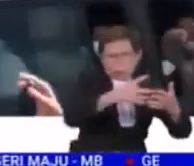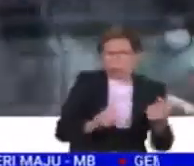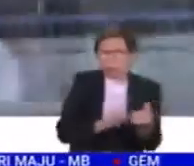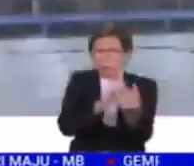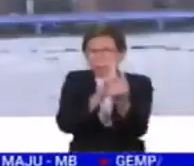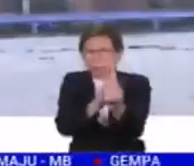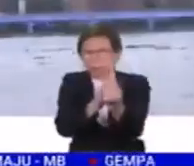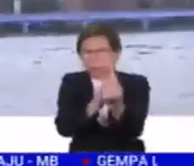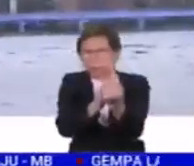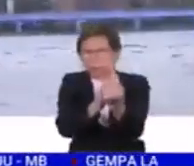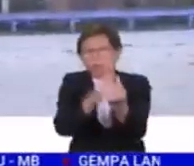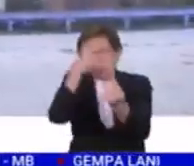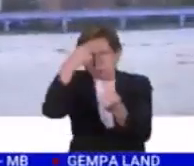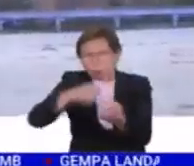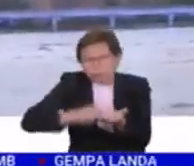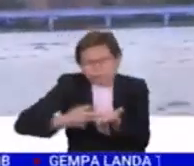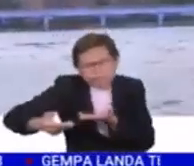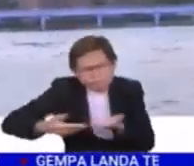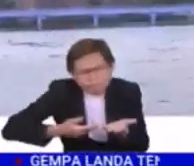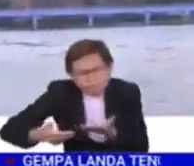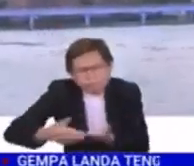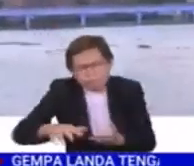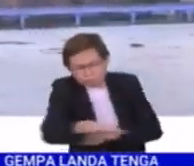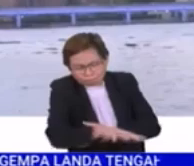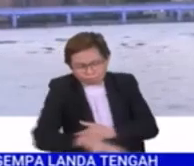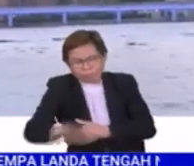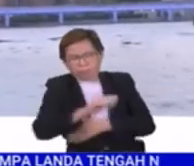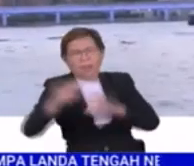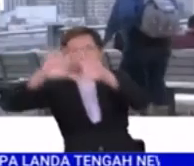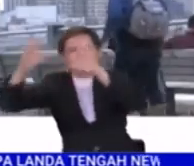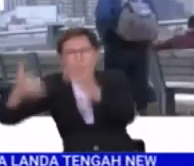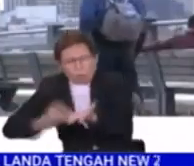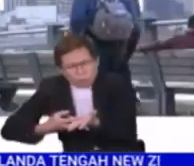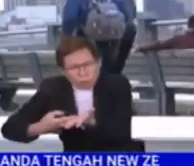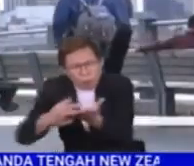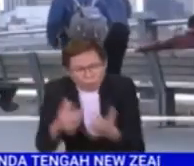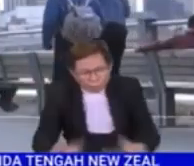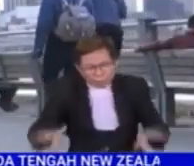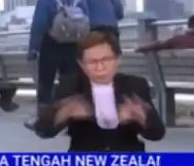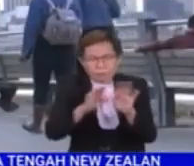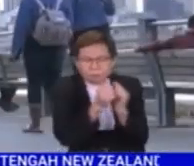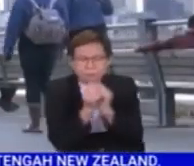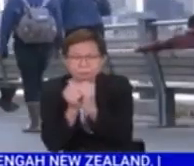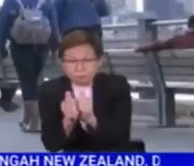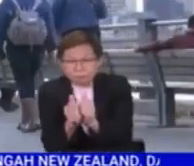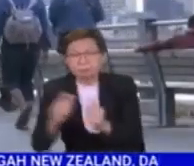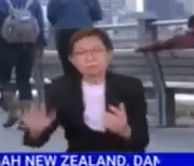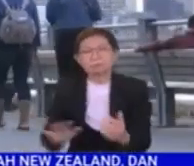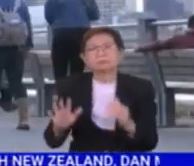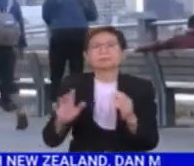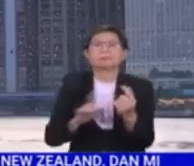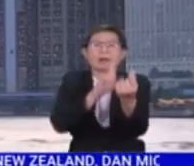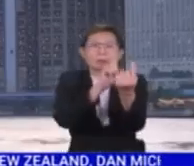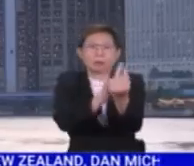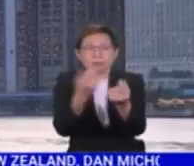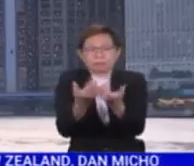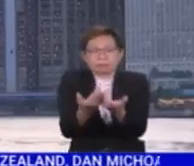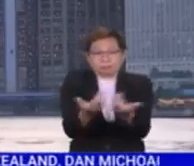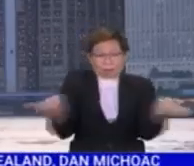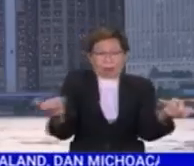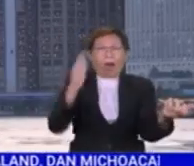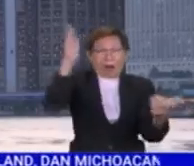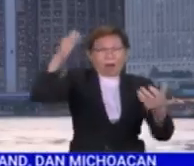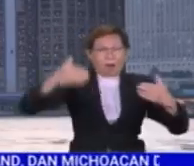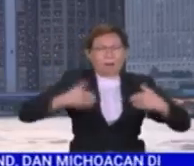pertemuan dua Hala bagi membincangkan isu serantau dan antarabangsa yang berkepentingan bersama perjumpaan secara berasingan bakal